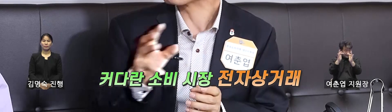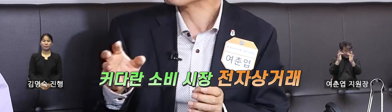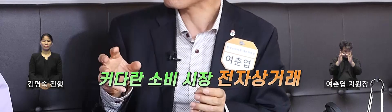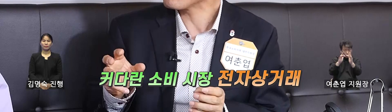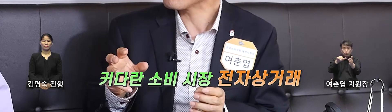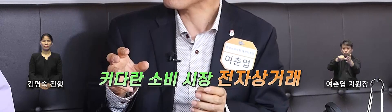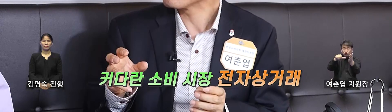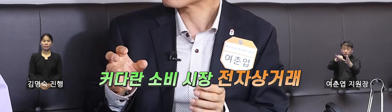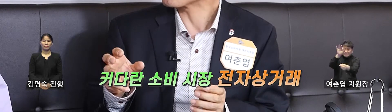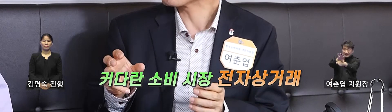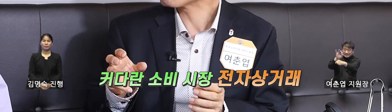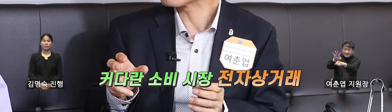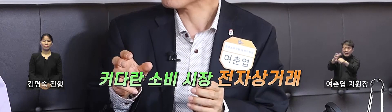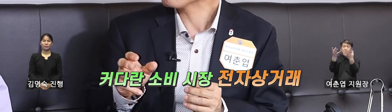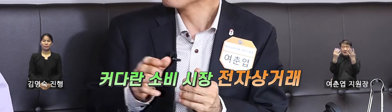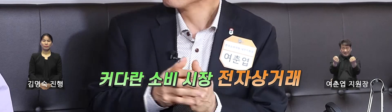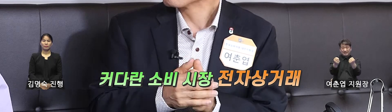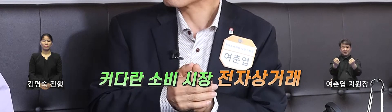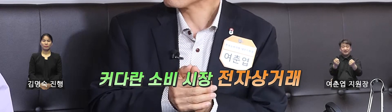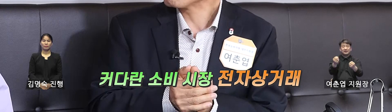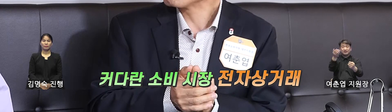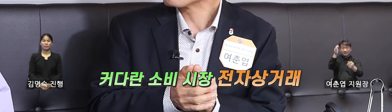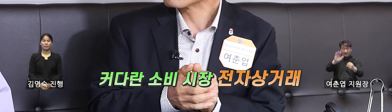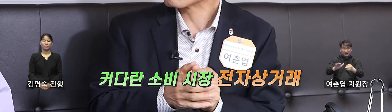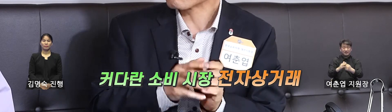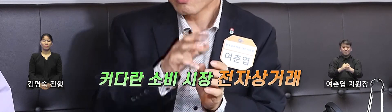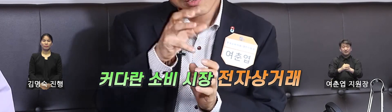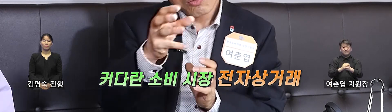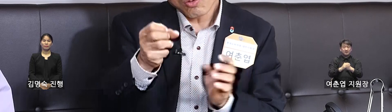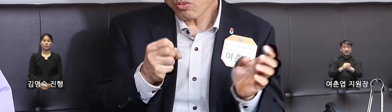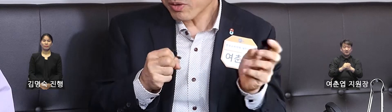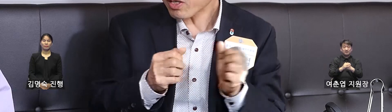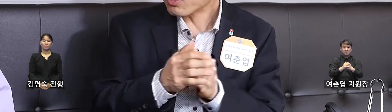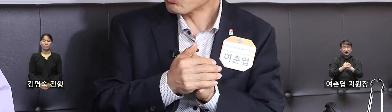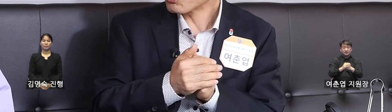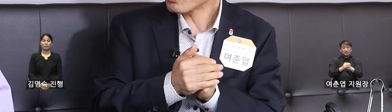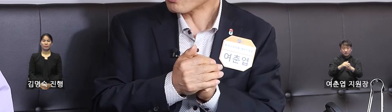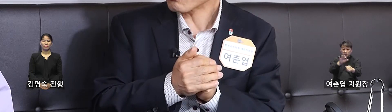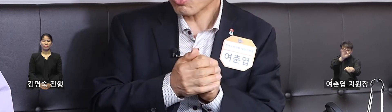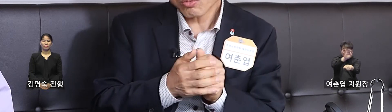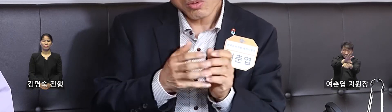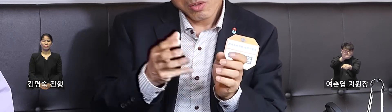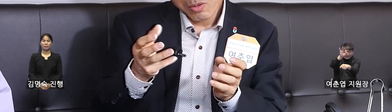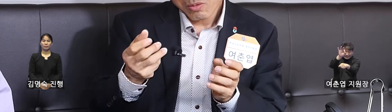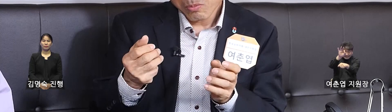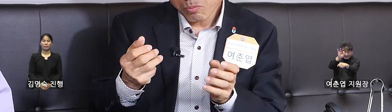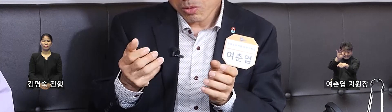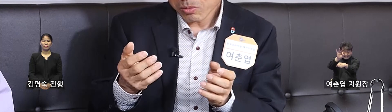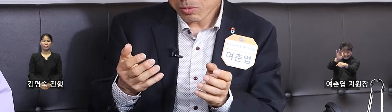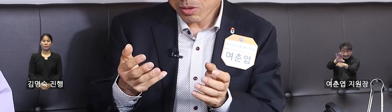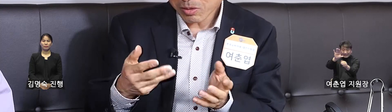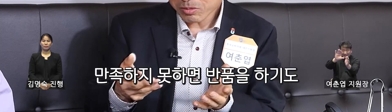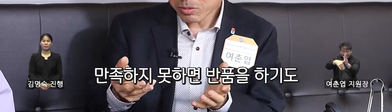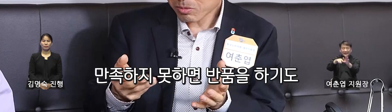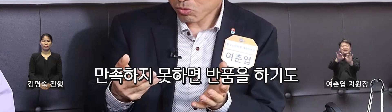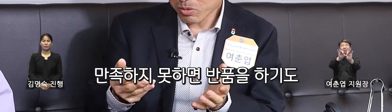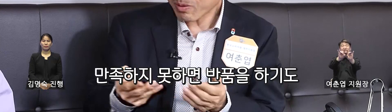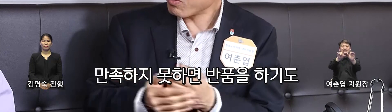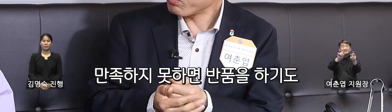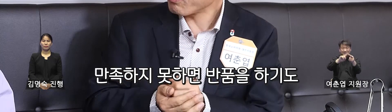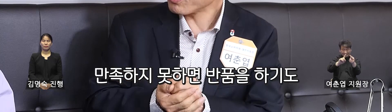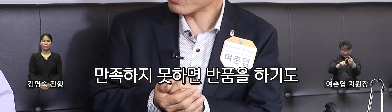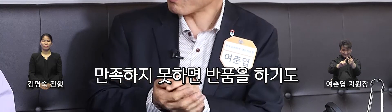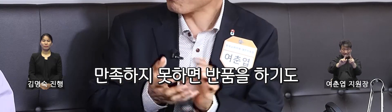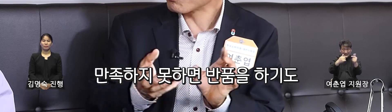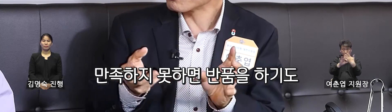많이 사는데 사지 않습니까? 그러다 보면은 그런 그 구매 과정 중이나 또는 뭐 내가